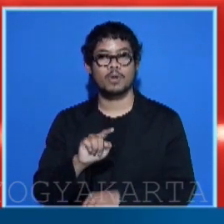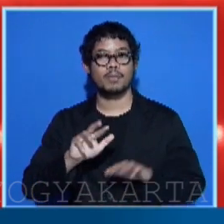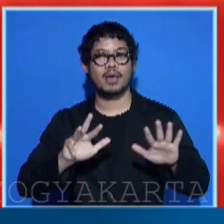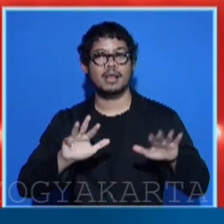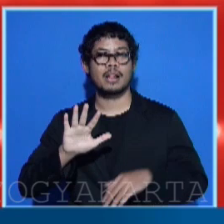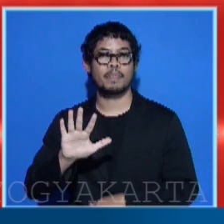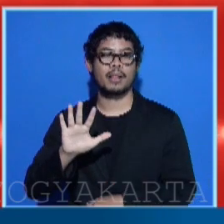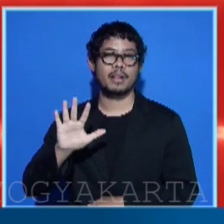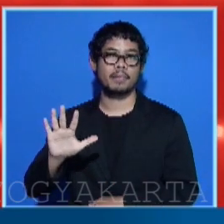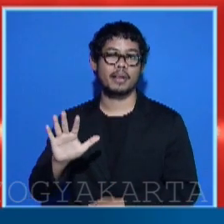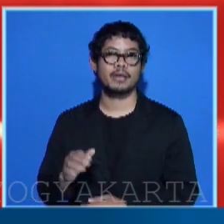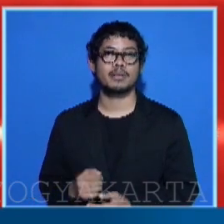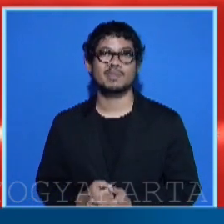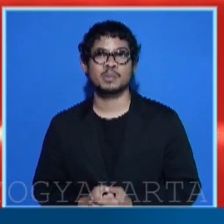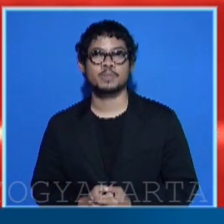1955.